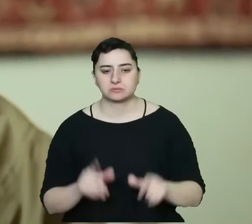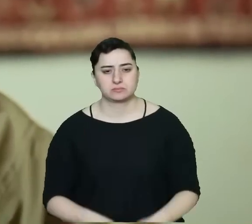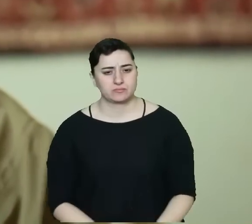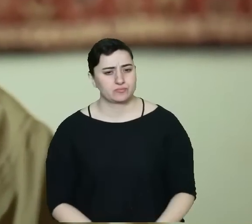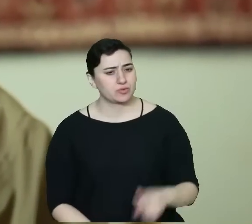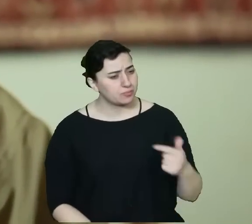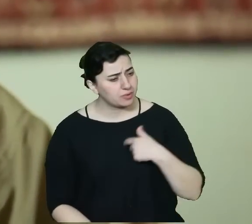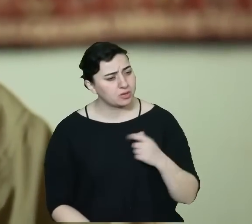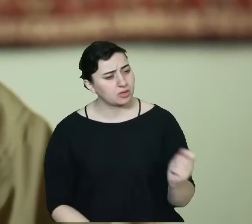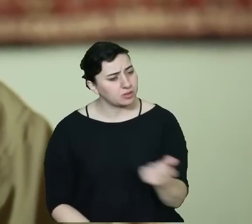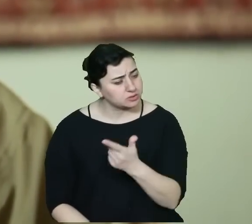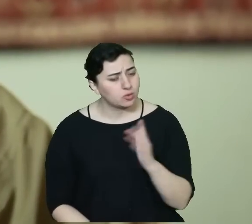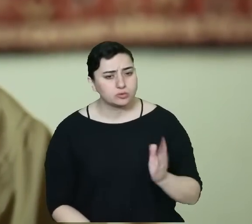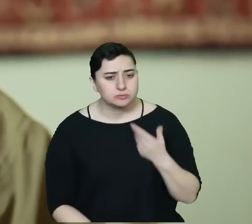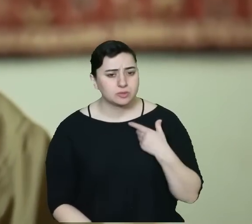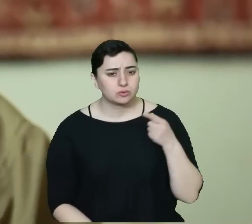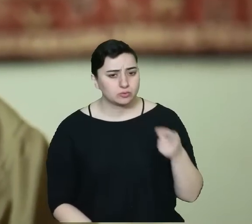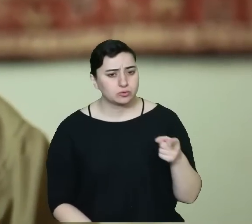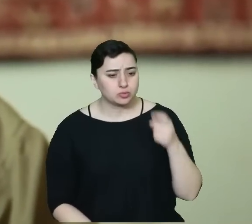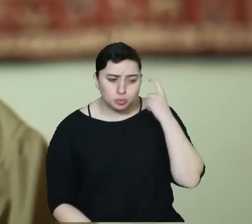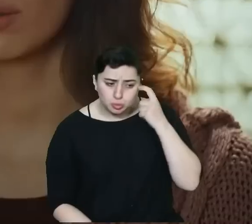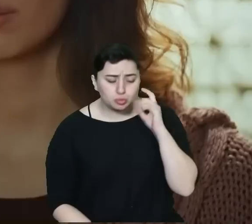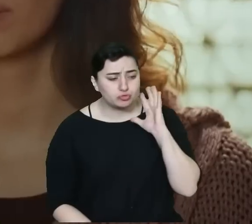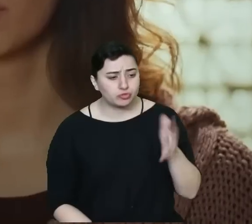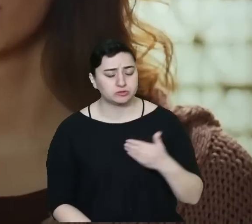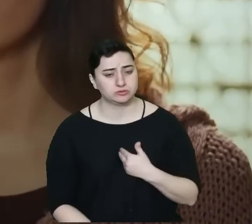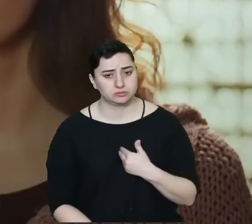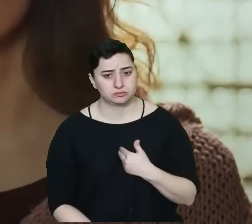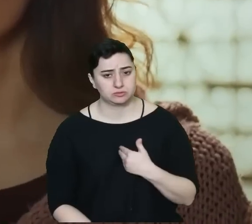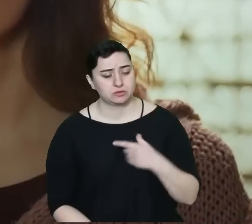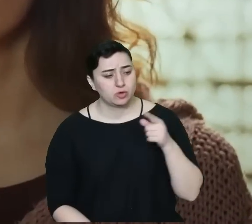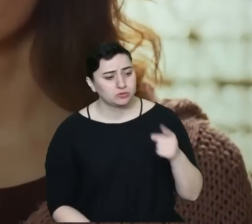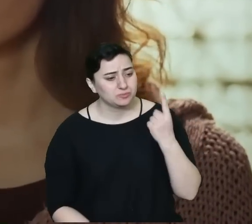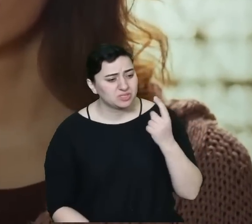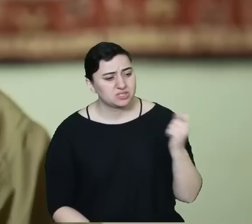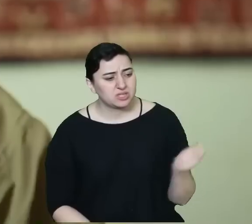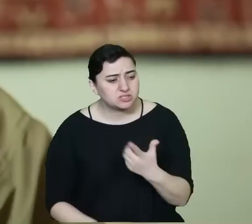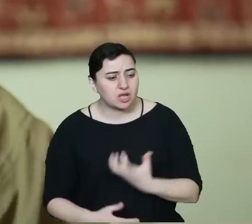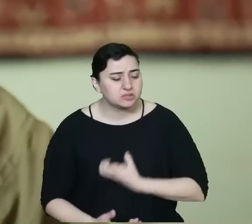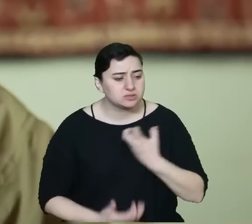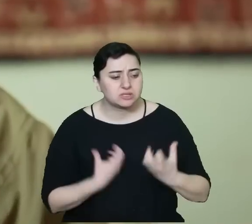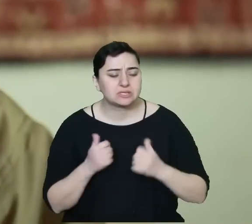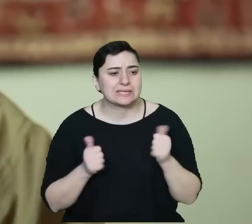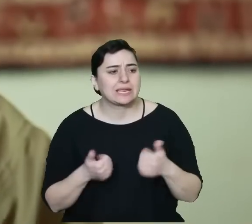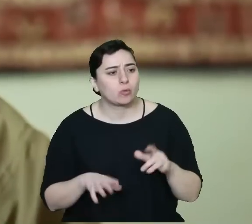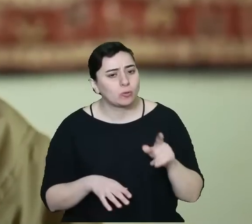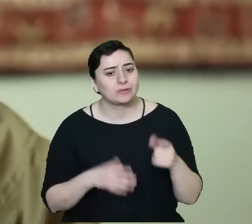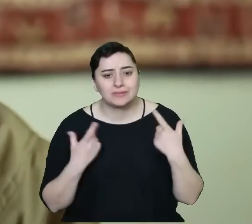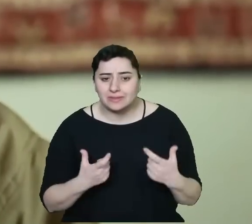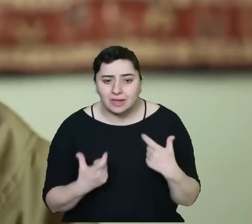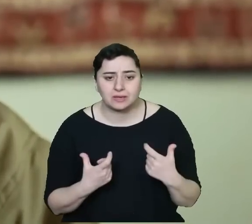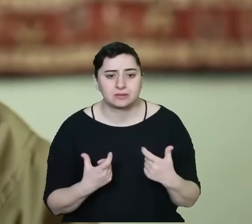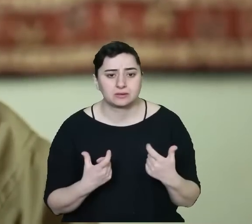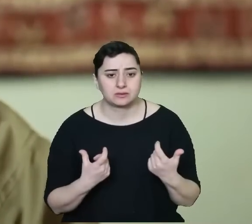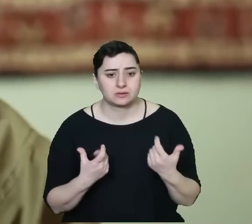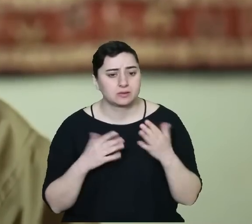Aa, o benden kaçsa da ben onu düşünüyorum. Onun bir kaçak gibi yaşamasındansa onun nerede